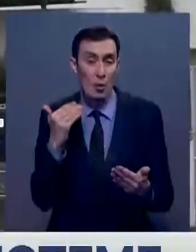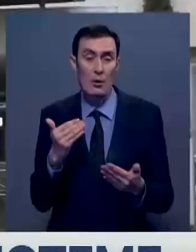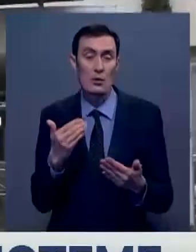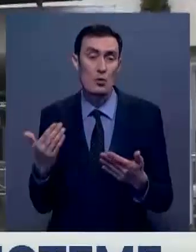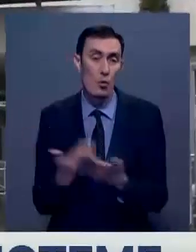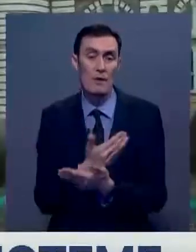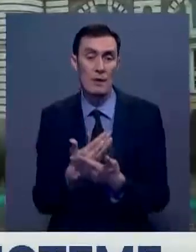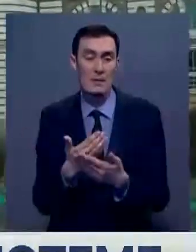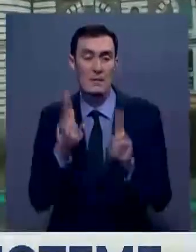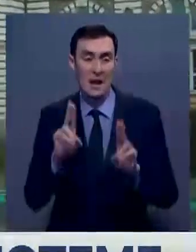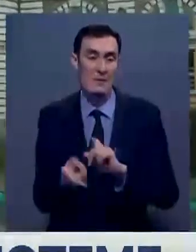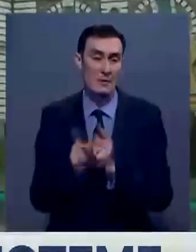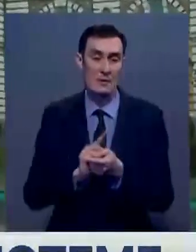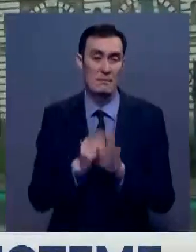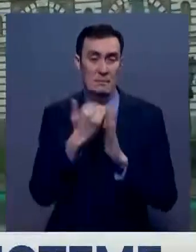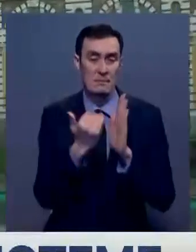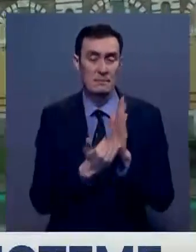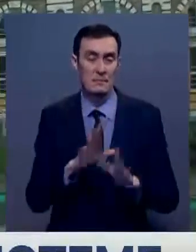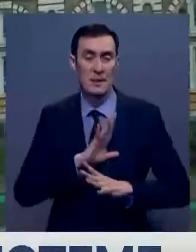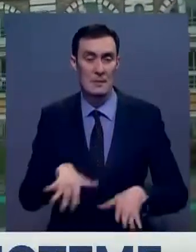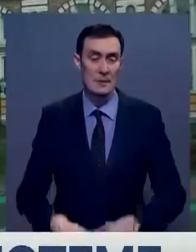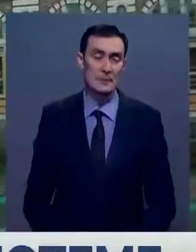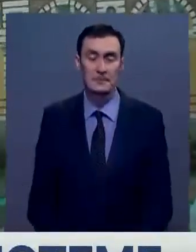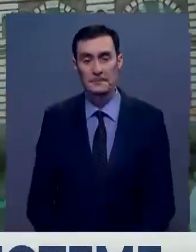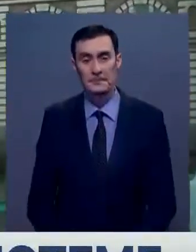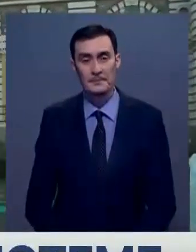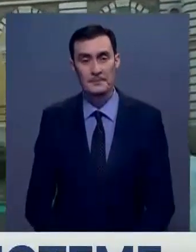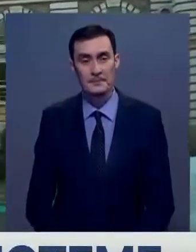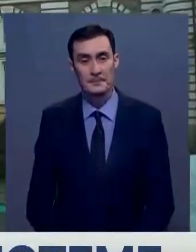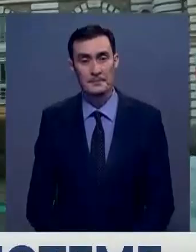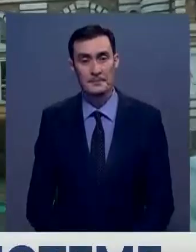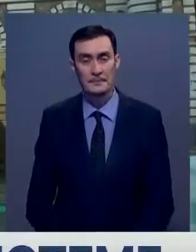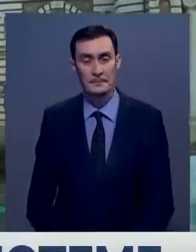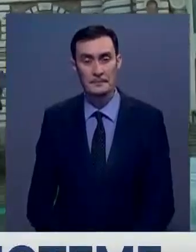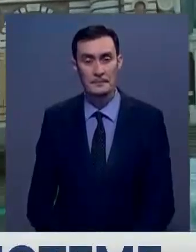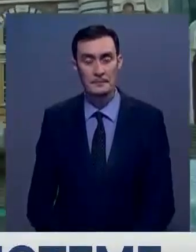Наталья Абильдина, Дмитрий Лукша и Борис Димитров, Хабар 24, Болгария.